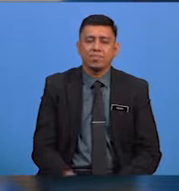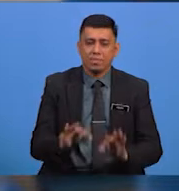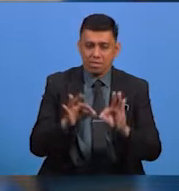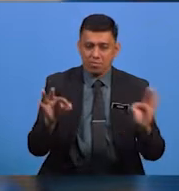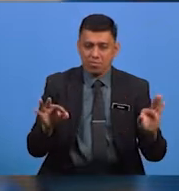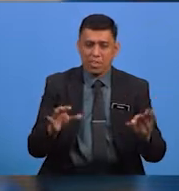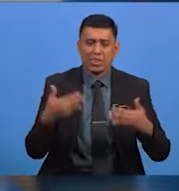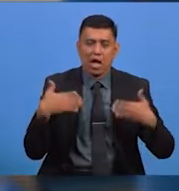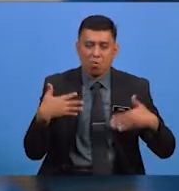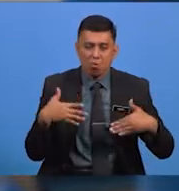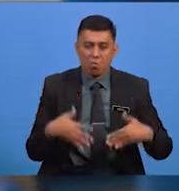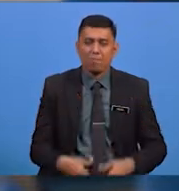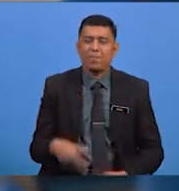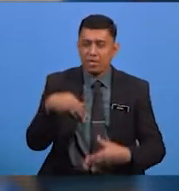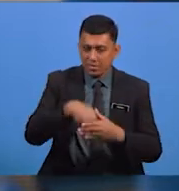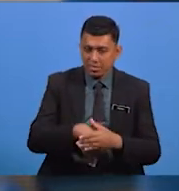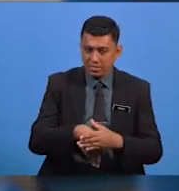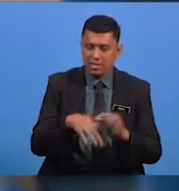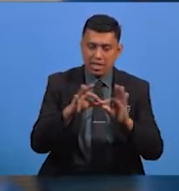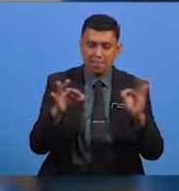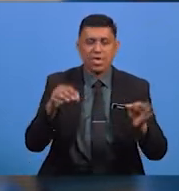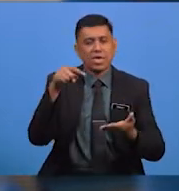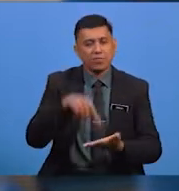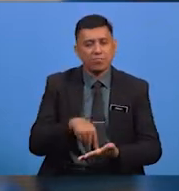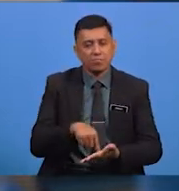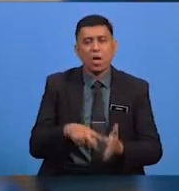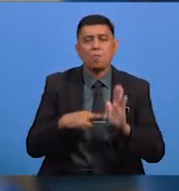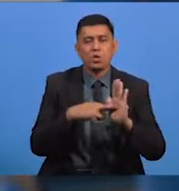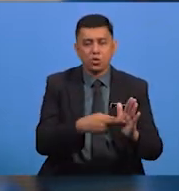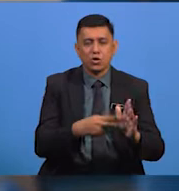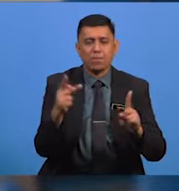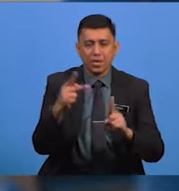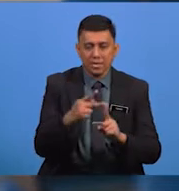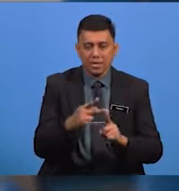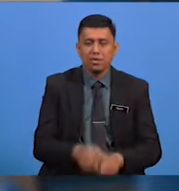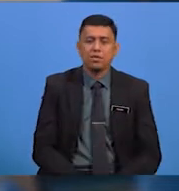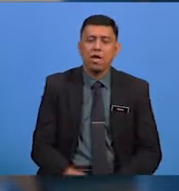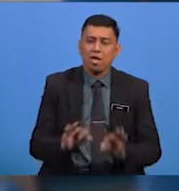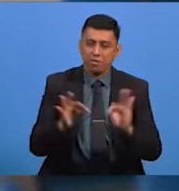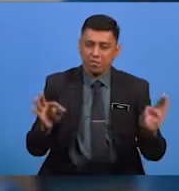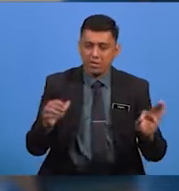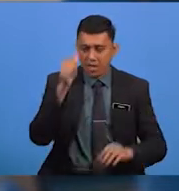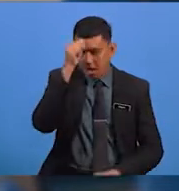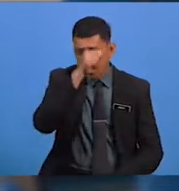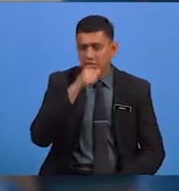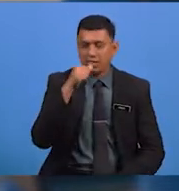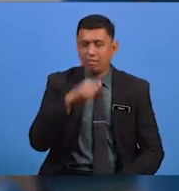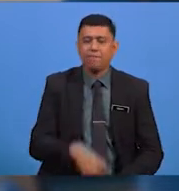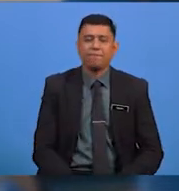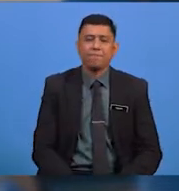Frasa takut dalam ayat ini merujuk kepada frasa adjektif.